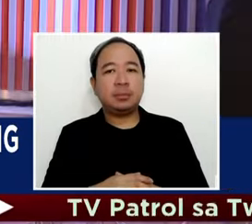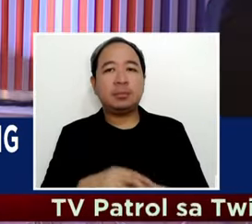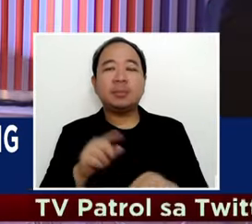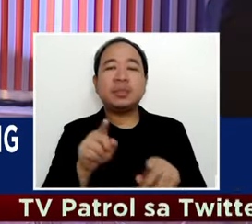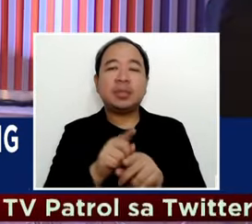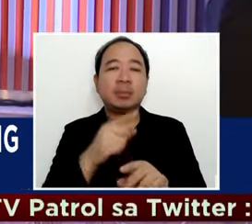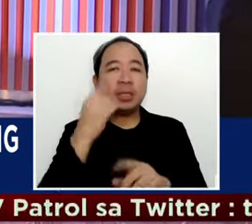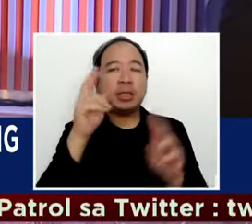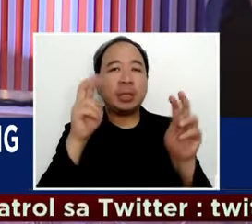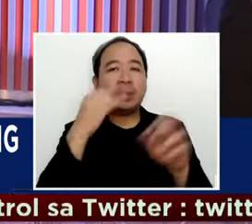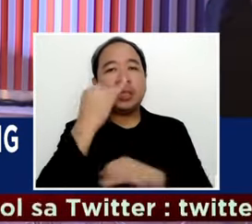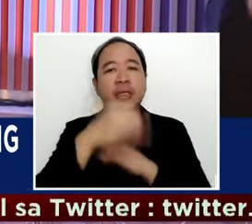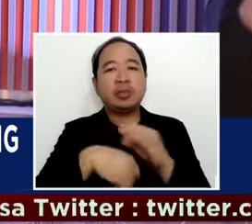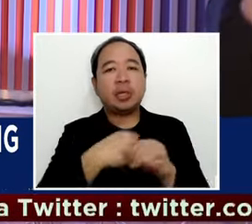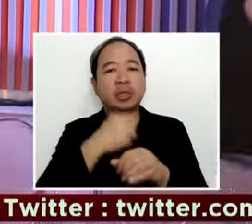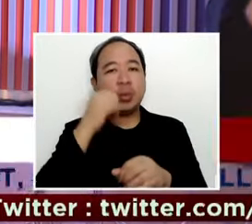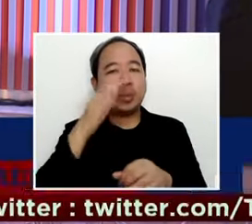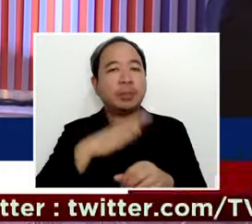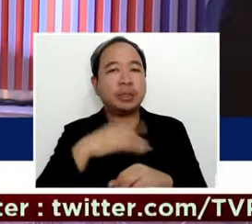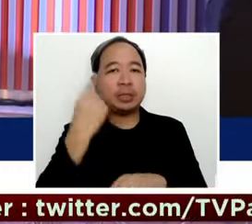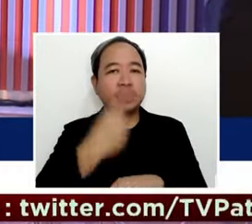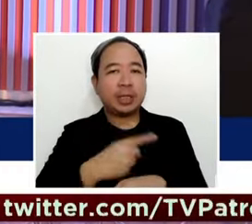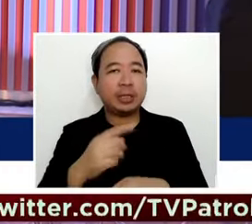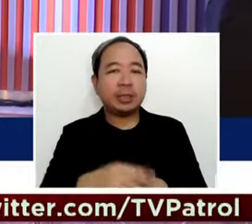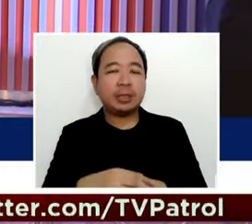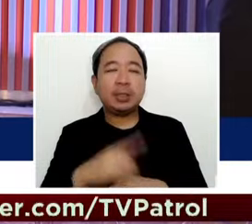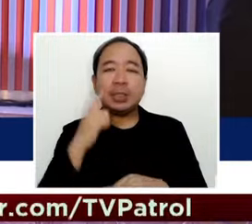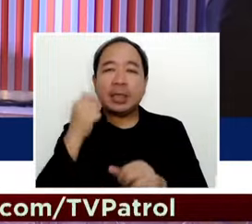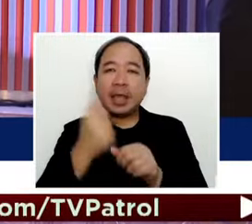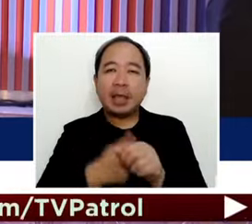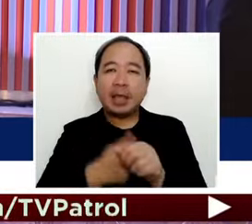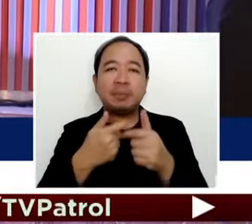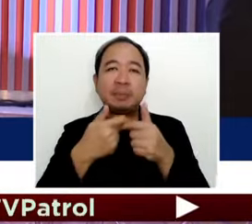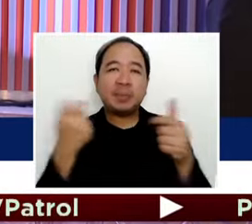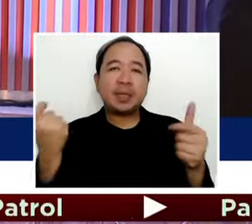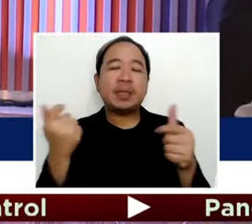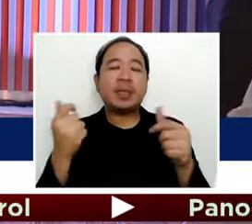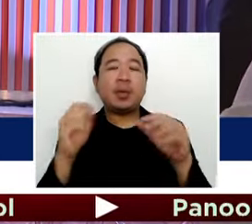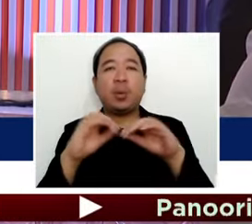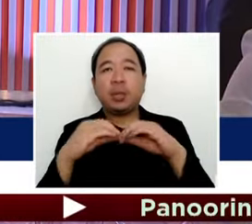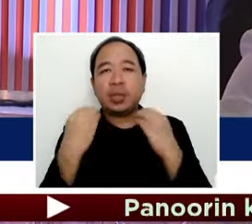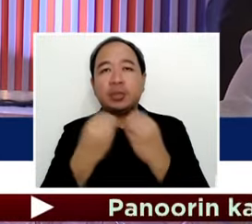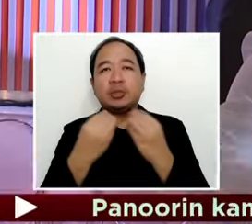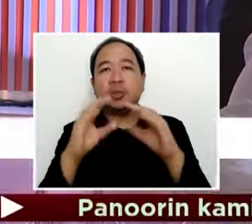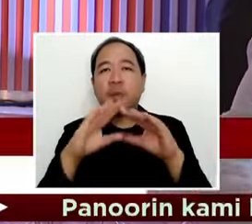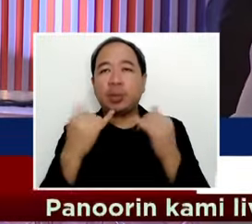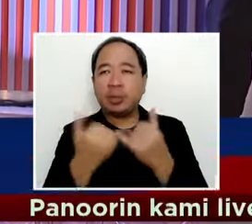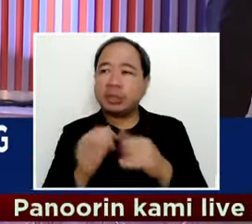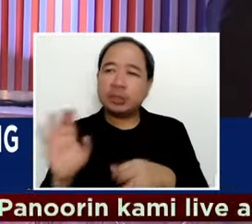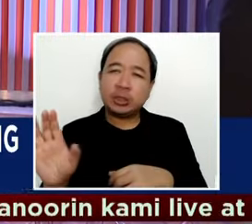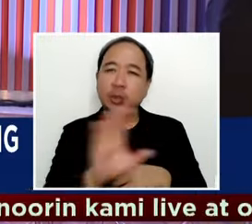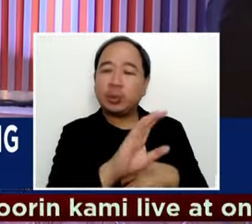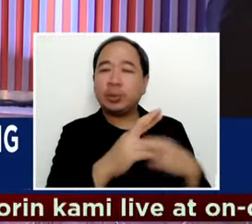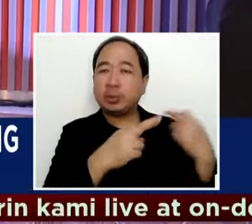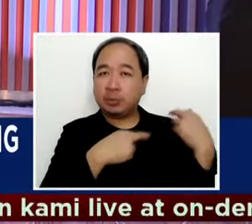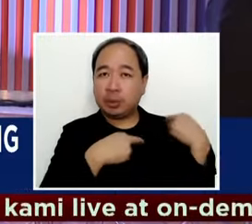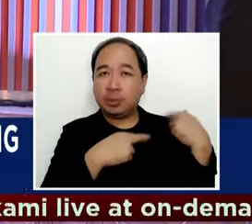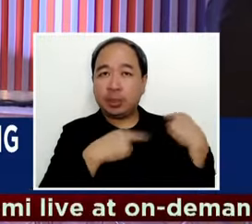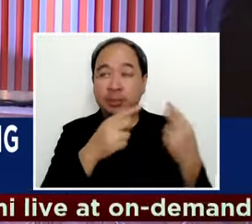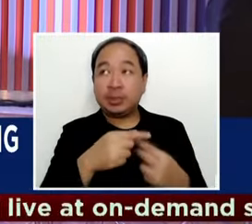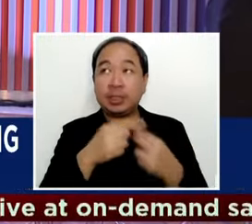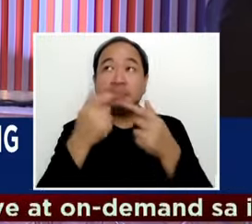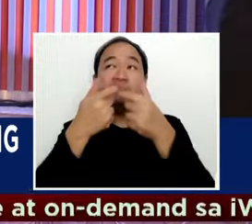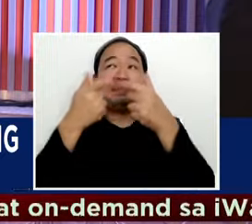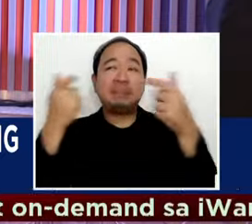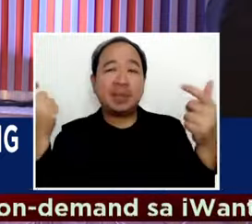Day. This every big organization or big corporation's responsibility, especially the big ones, no,